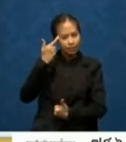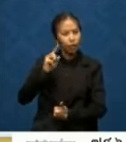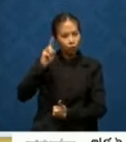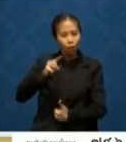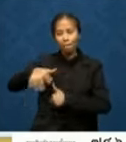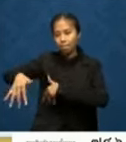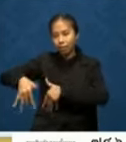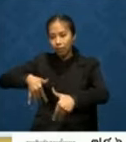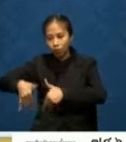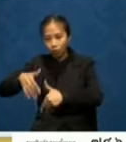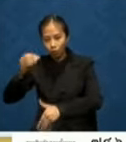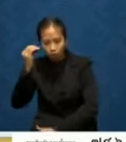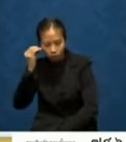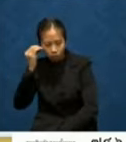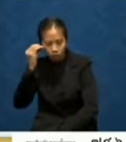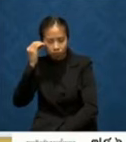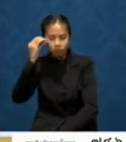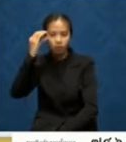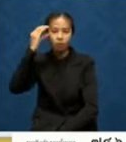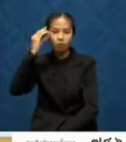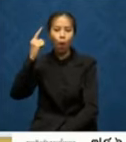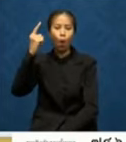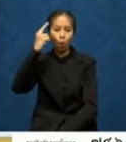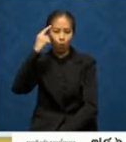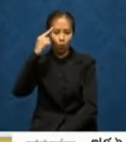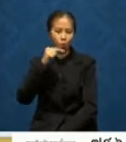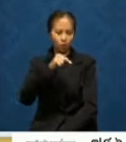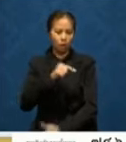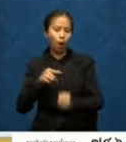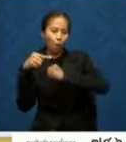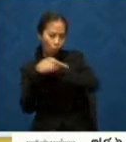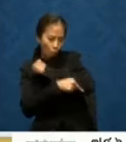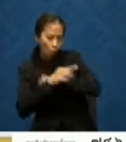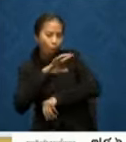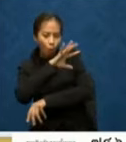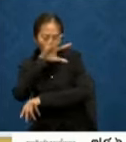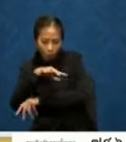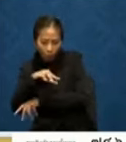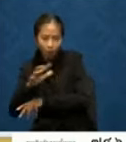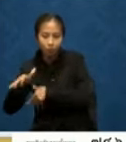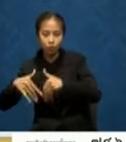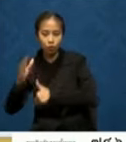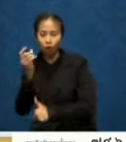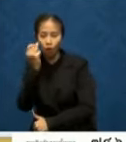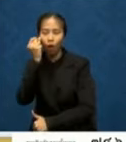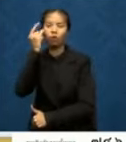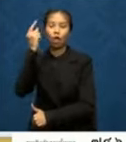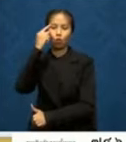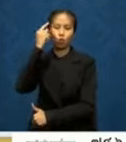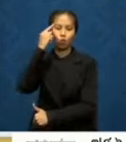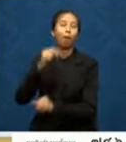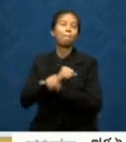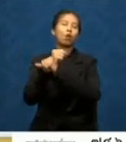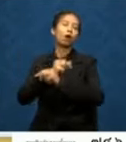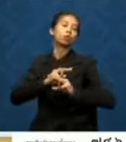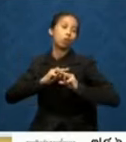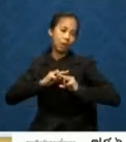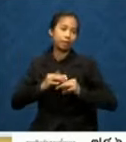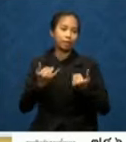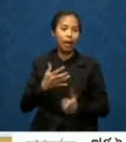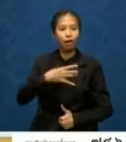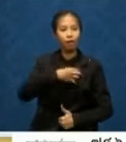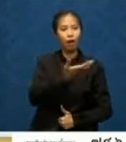ให้กับประชาชนได้รับรู้กลโกงต่างๆทั้งหลายผมขอสนับสนุนให้รัฐบาลพิจารณาหาอินฟลูเอนเซ